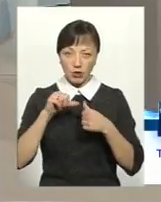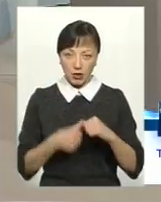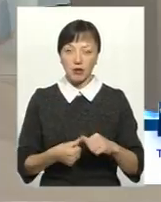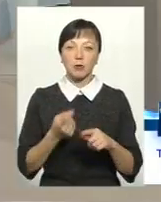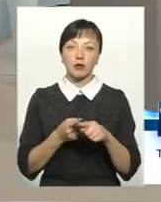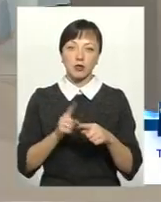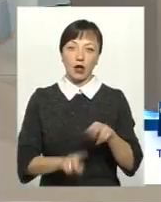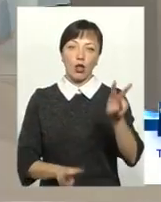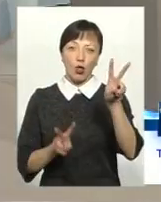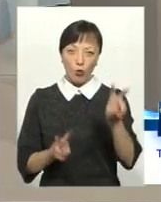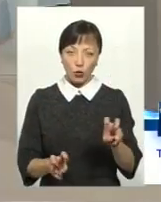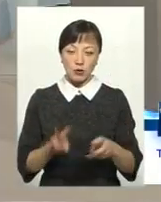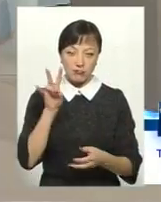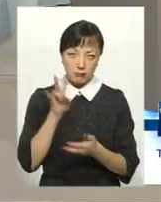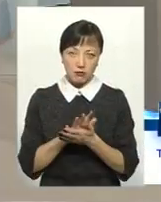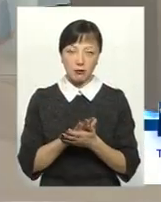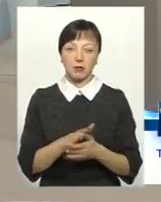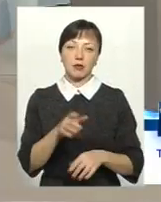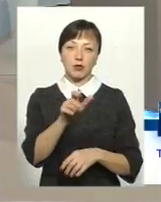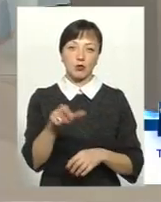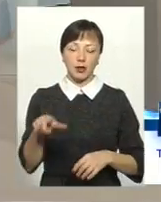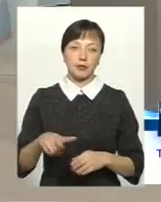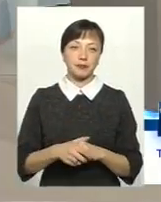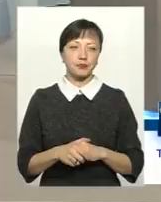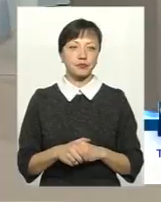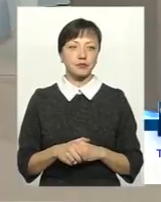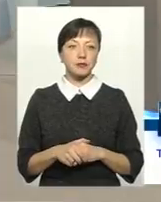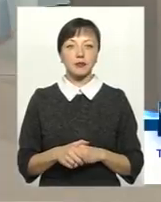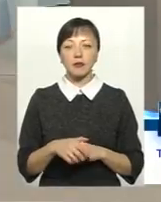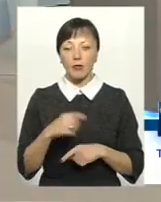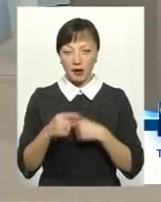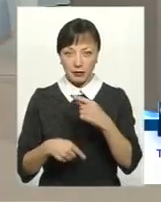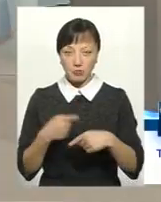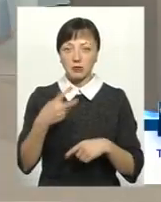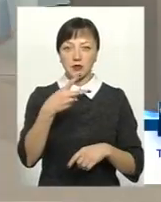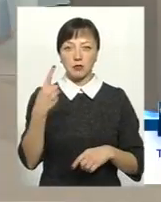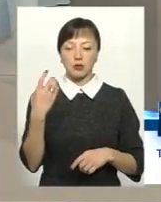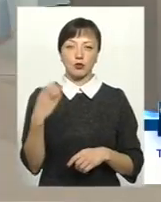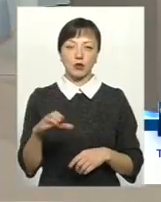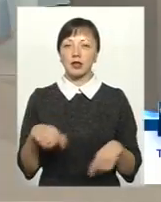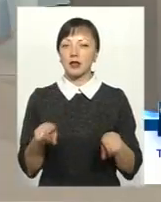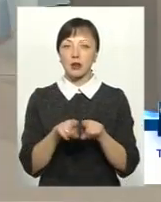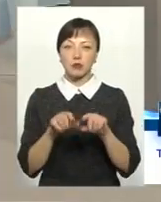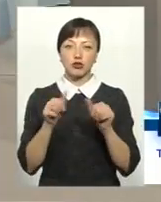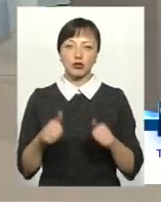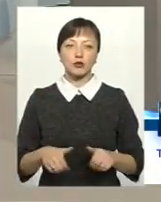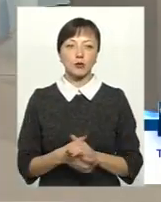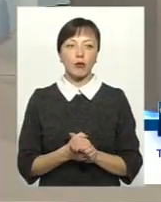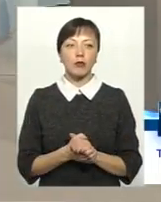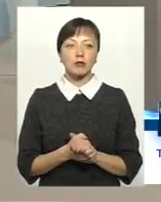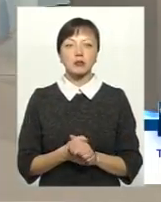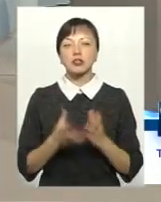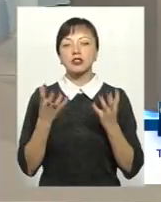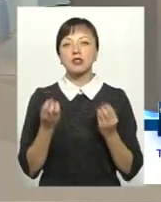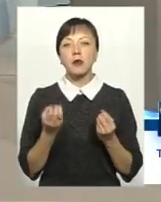оцей лозунг, він і зараз іде, приходить, прийшов до 21 століття. Так що таким чином. Які